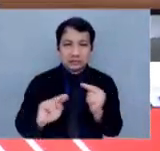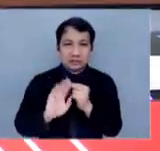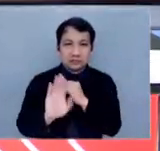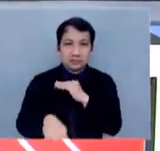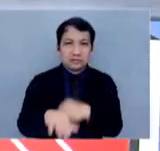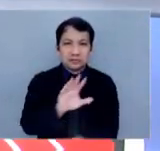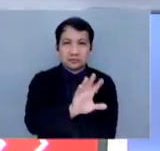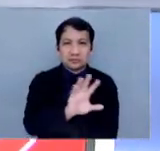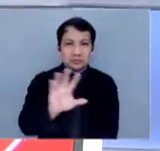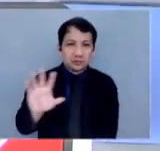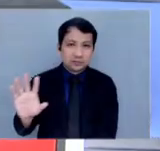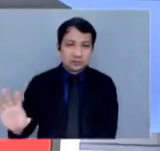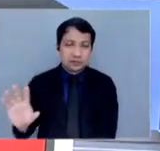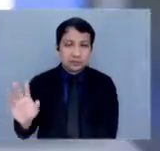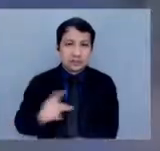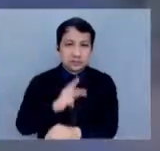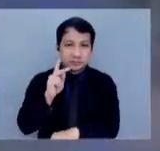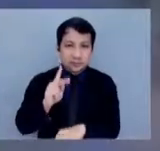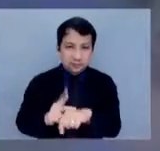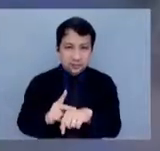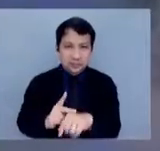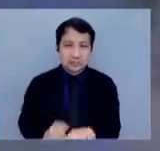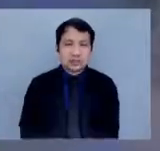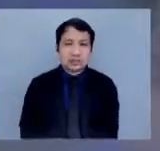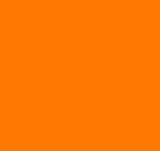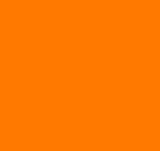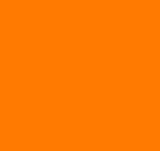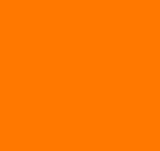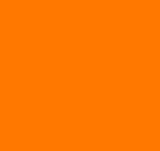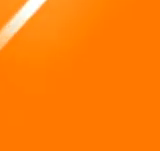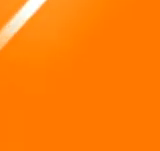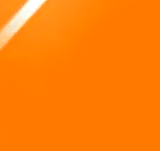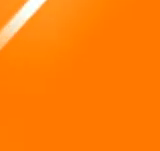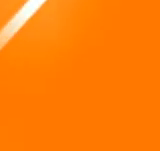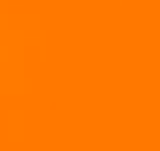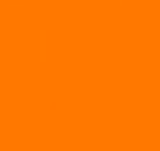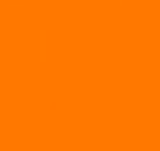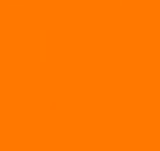sa pagbabalik ng Frontline Pilipinas.